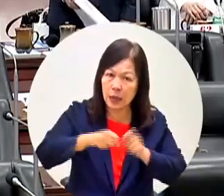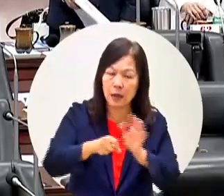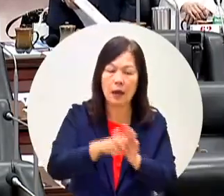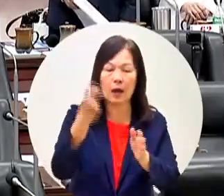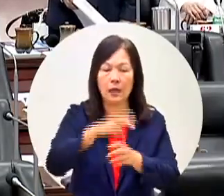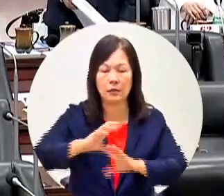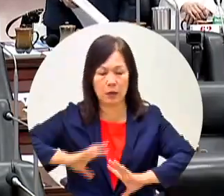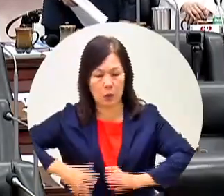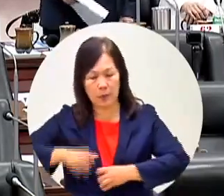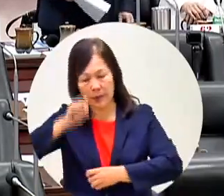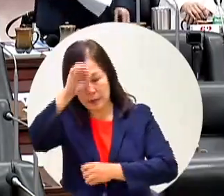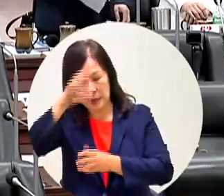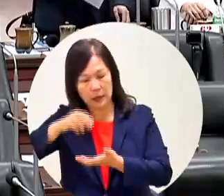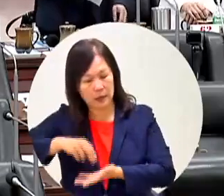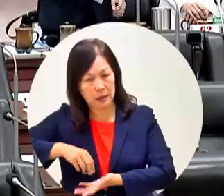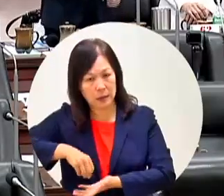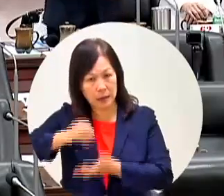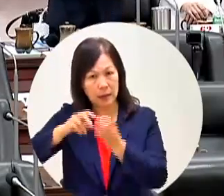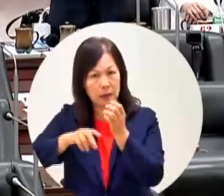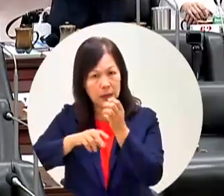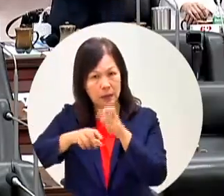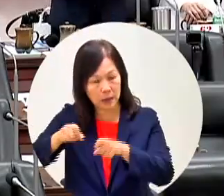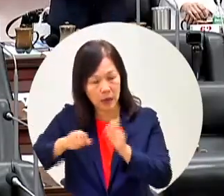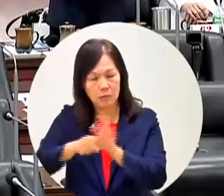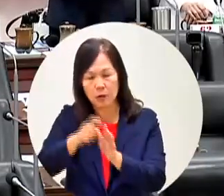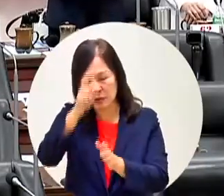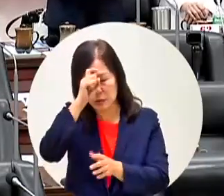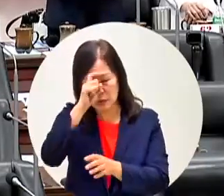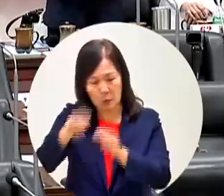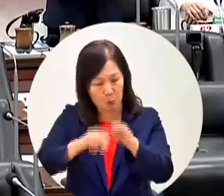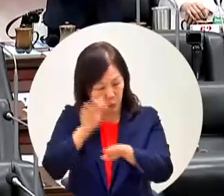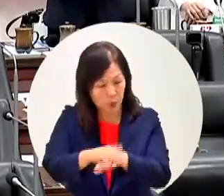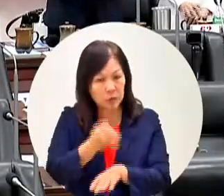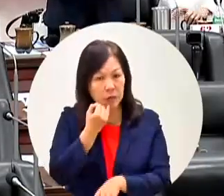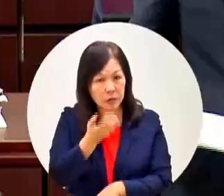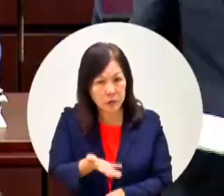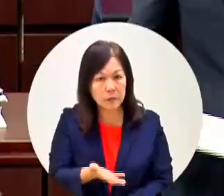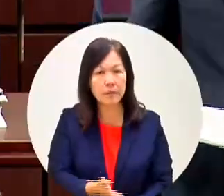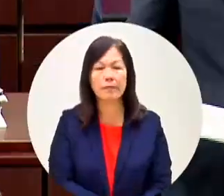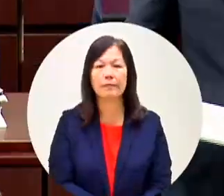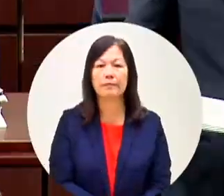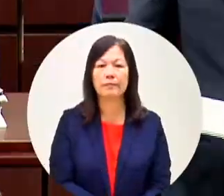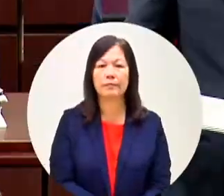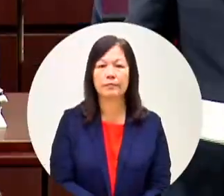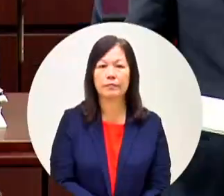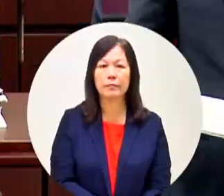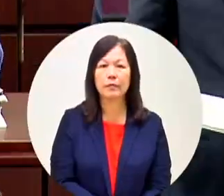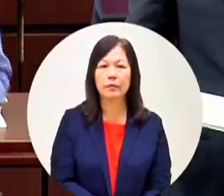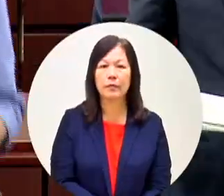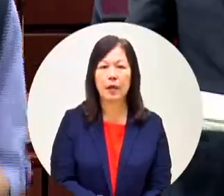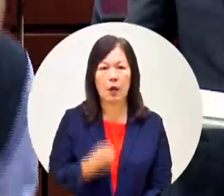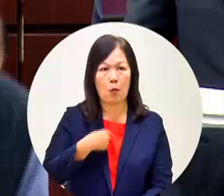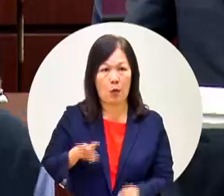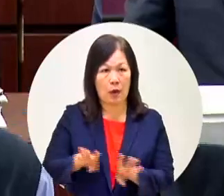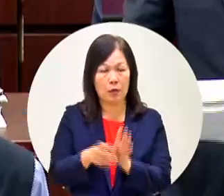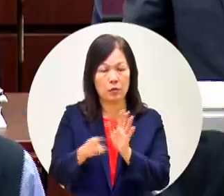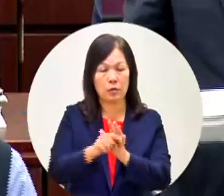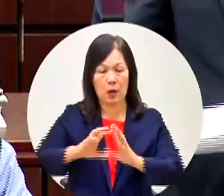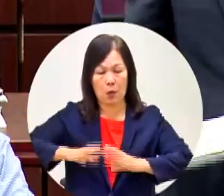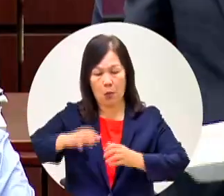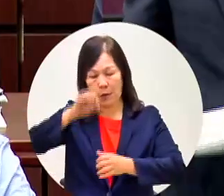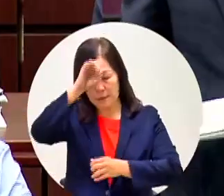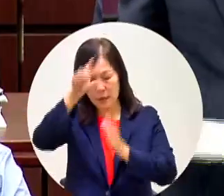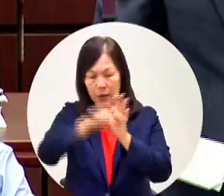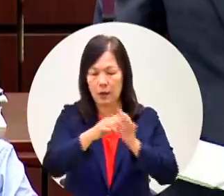吗？ 一旦启动，就不光国民党立委，连民进党立委在高雄都会拜托。 好，了